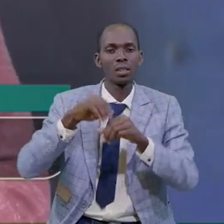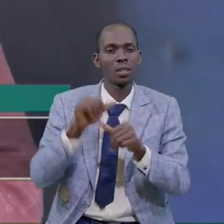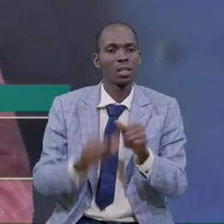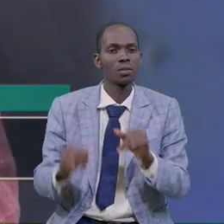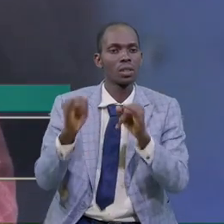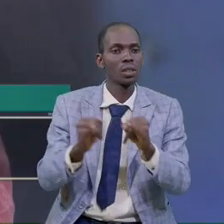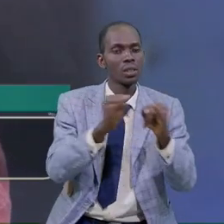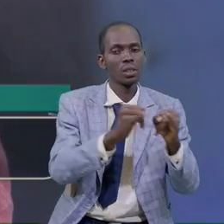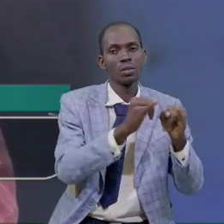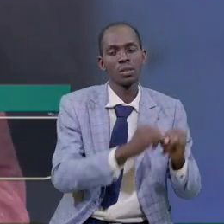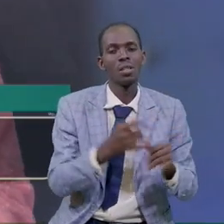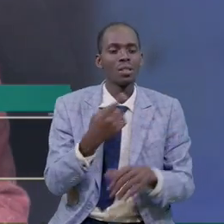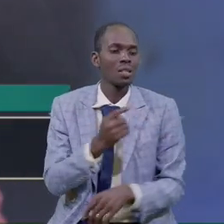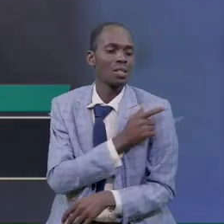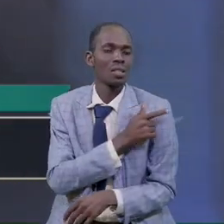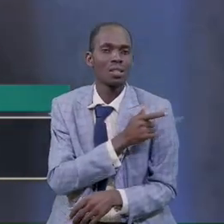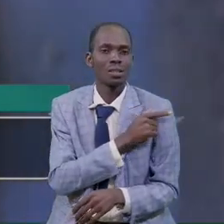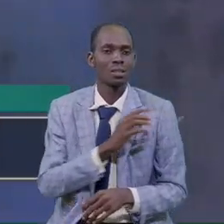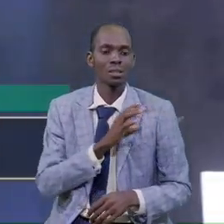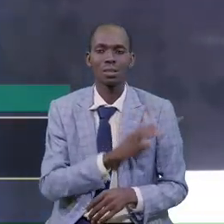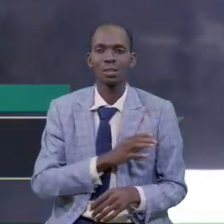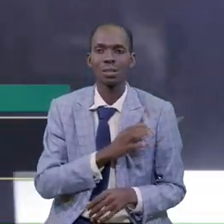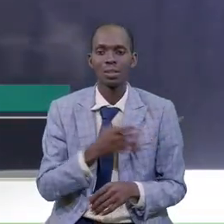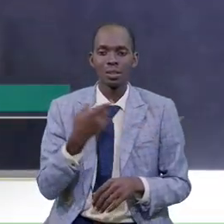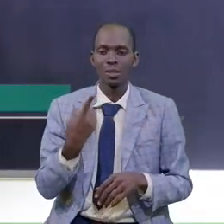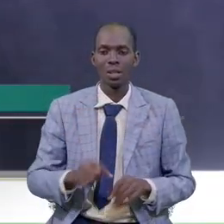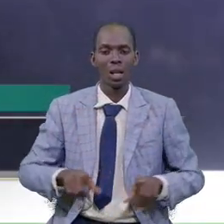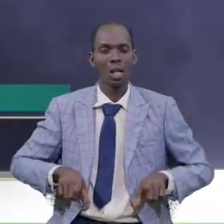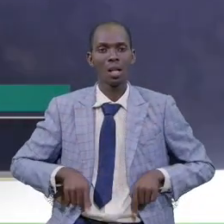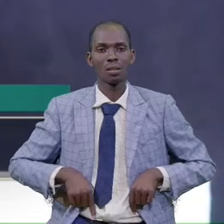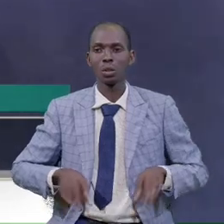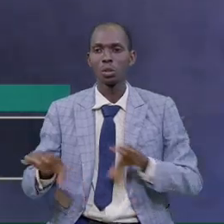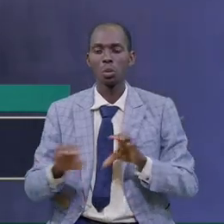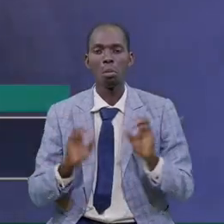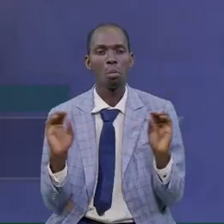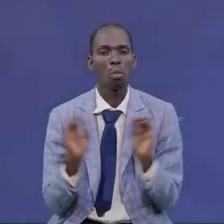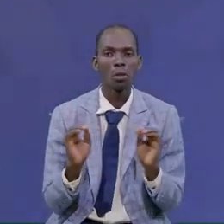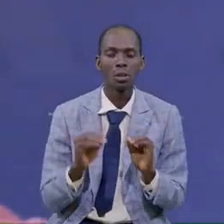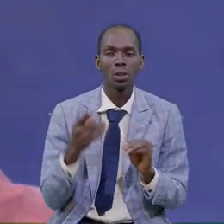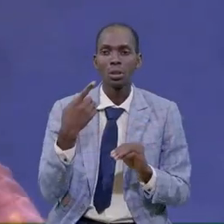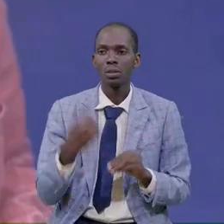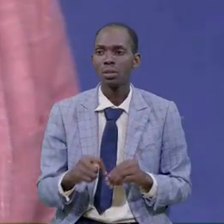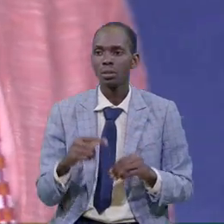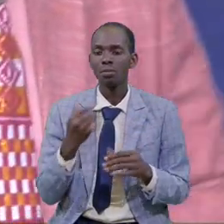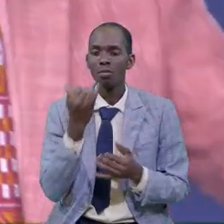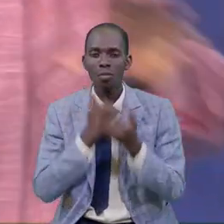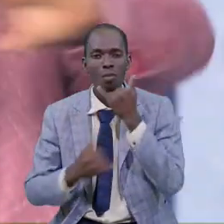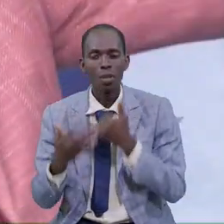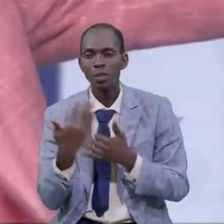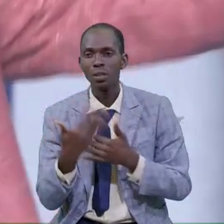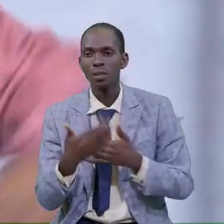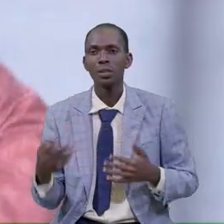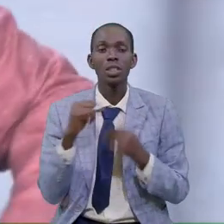ça augmente en chacun la paresse, l'oisiveté, les crimes, le péché, les